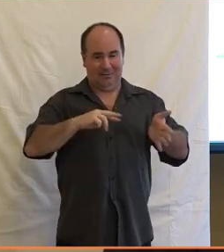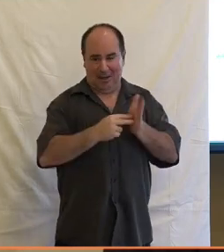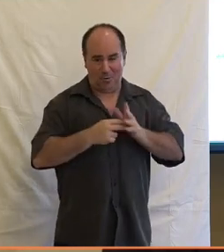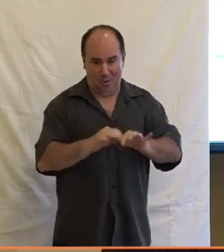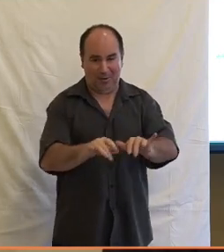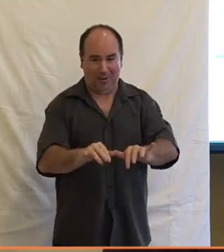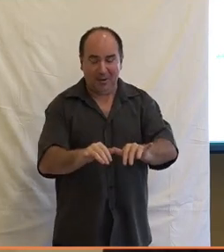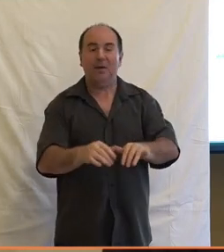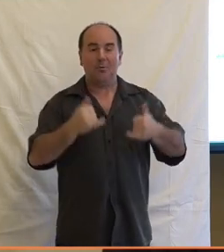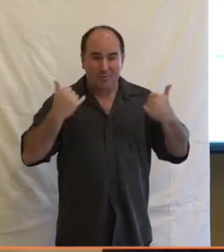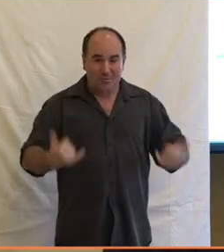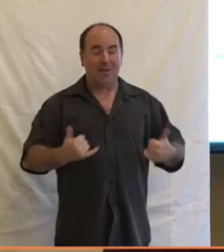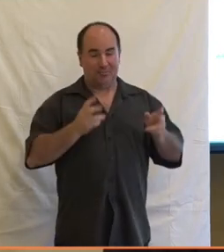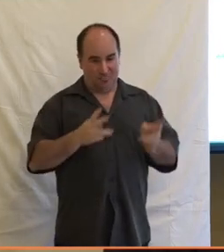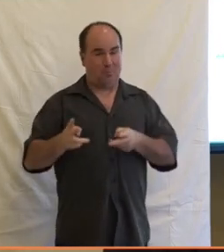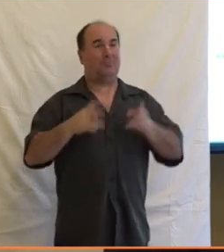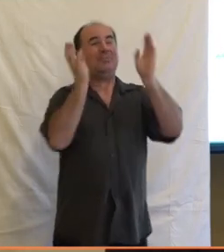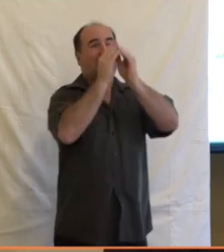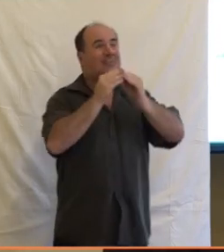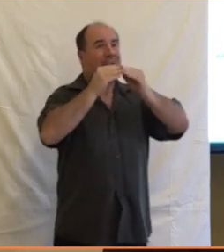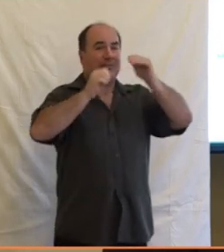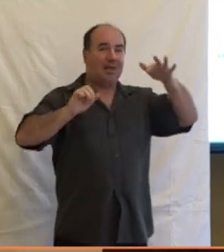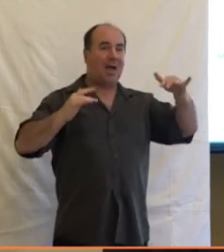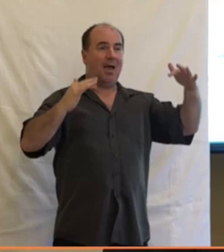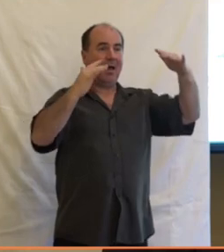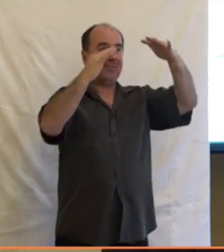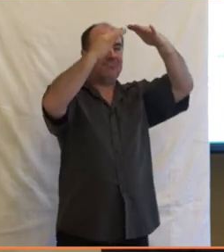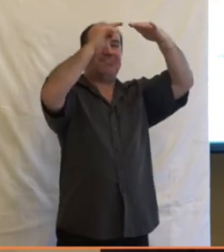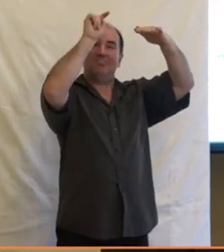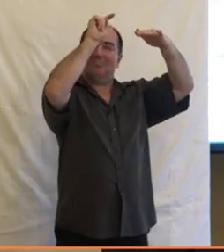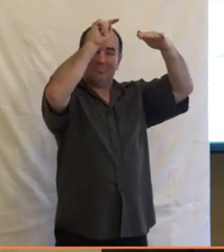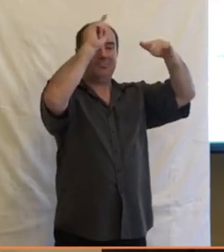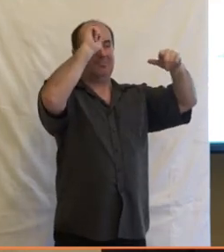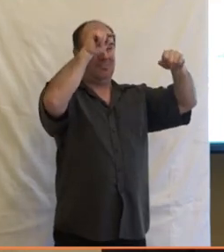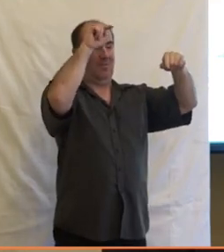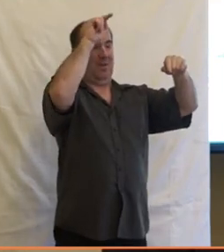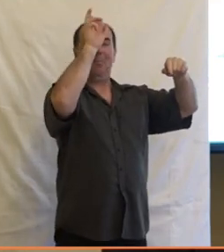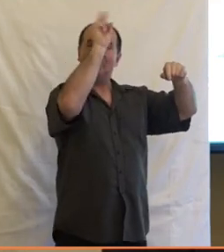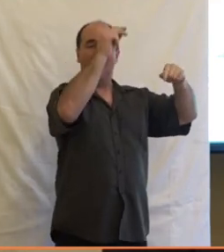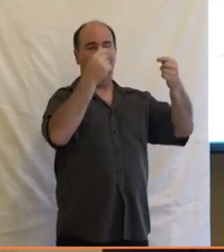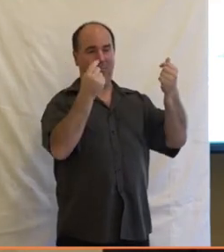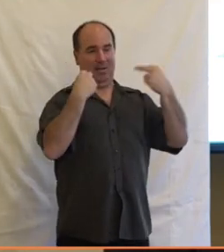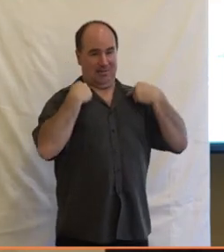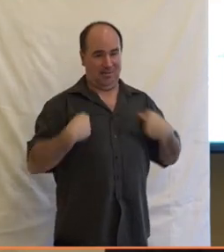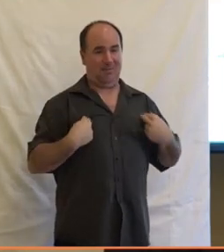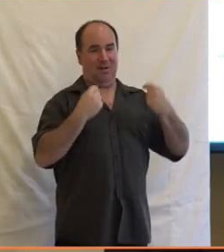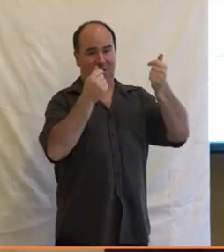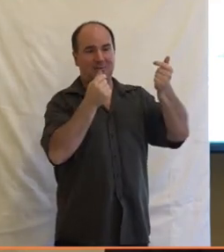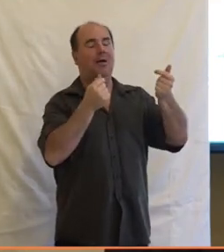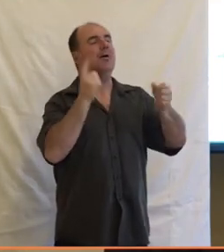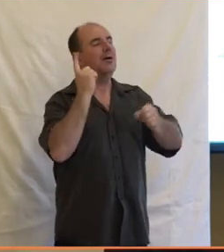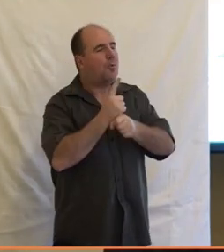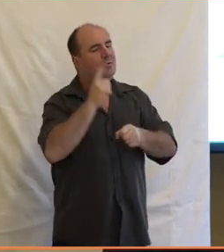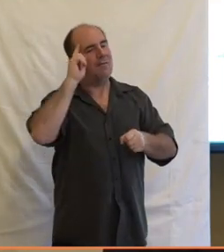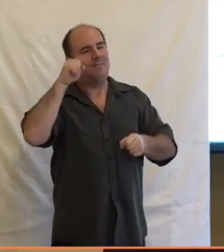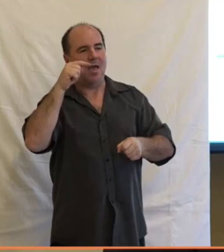v tom systému je, že si nemusí na to nikde zhánět velký balík peněz, nechat si to od někoho zprovozňovat a podobně,